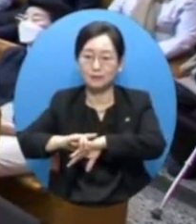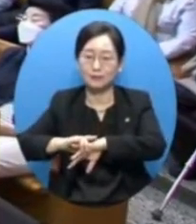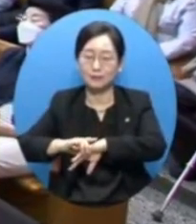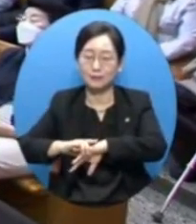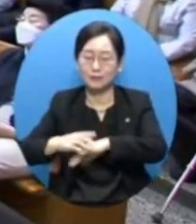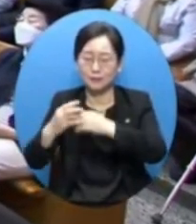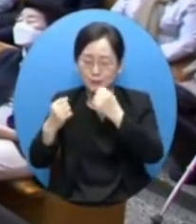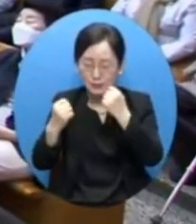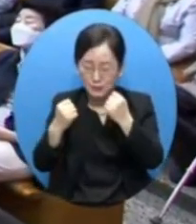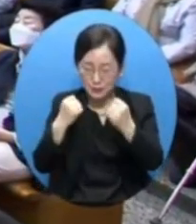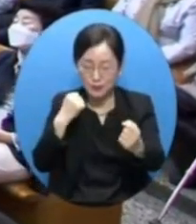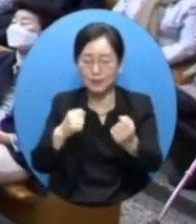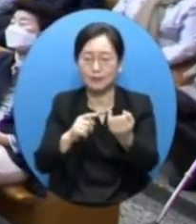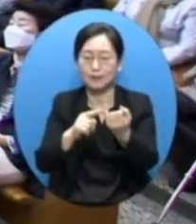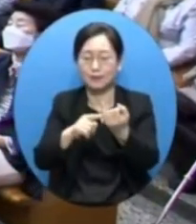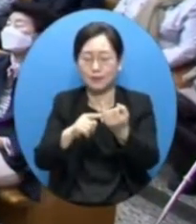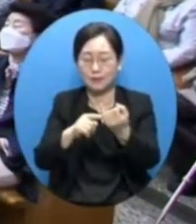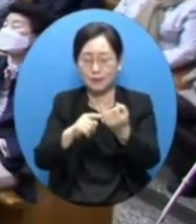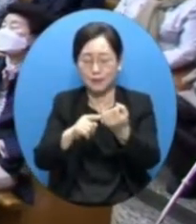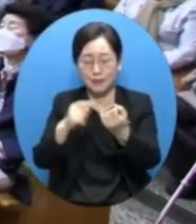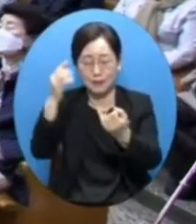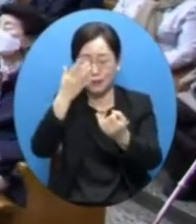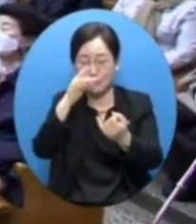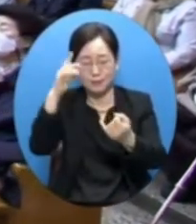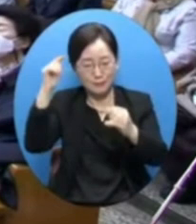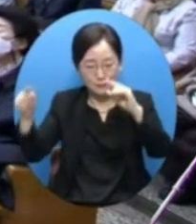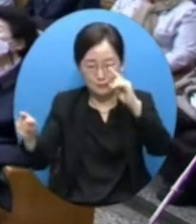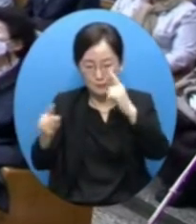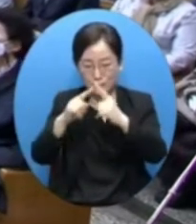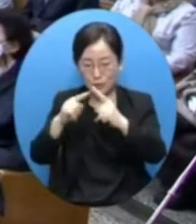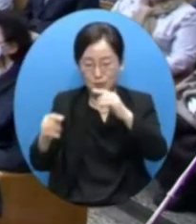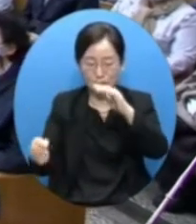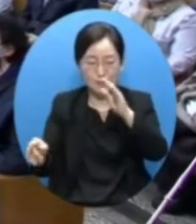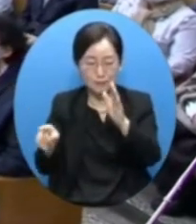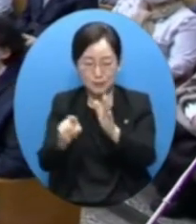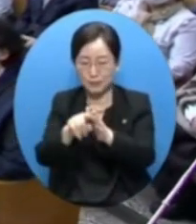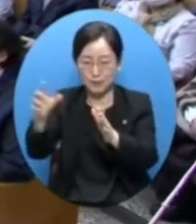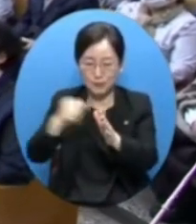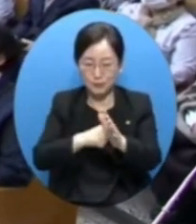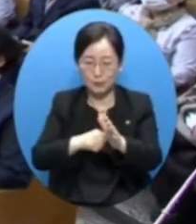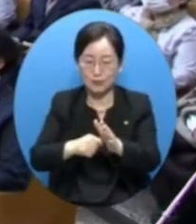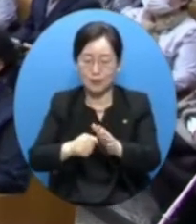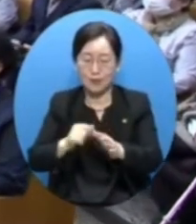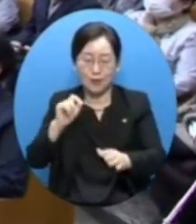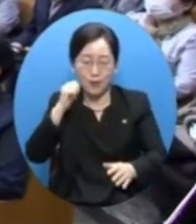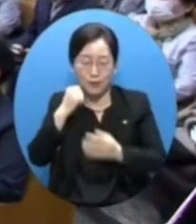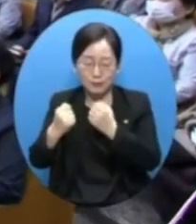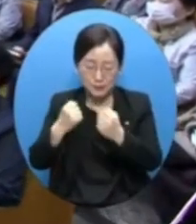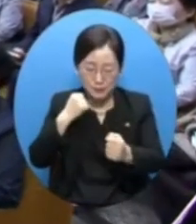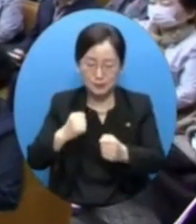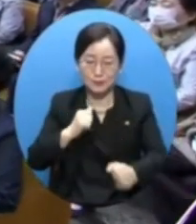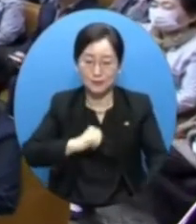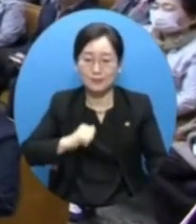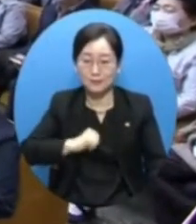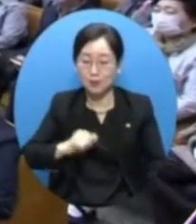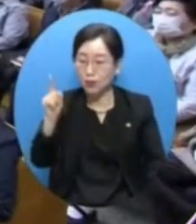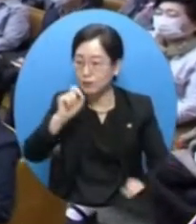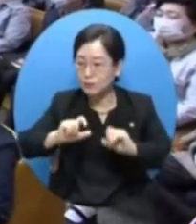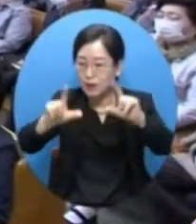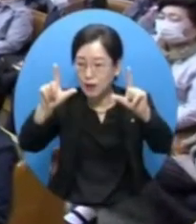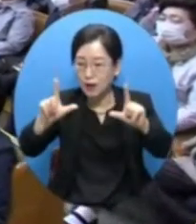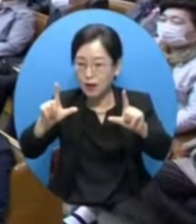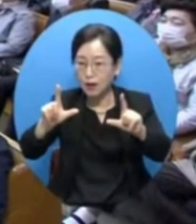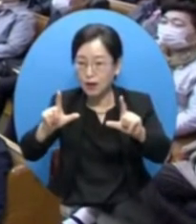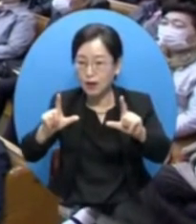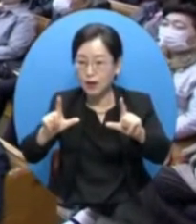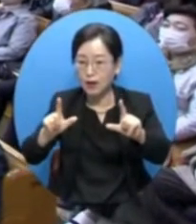그럼에도 불구하고 그런 절대긍정 절대감사의 신앙을 가졌기 때문에 그 어림을 참고 견뎌냈습니다. 그런데 어느 날 보니까